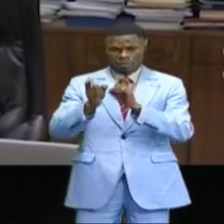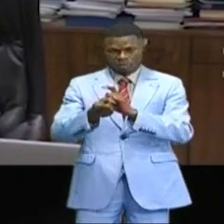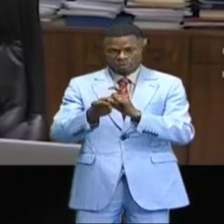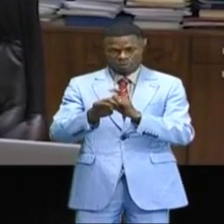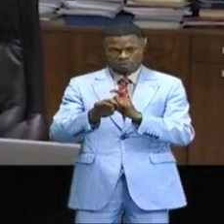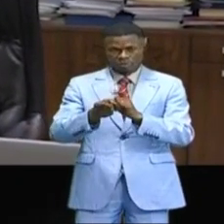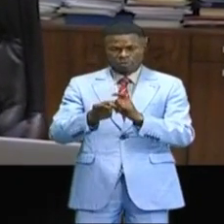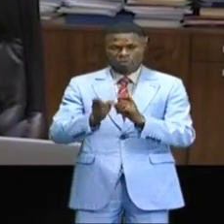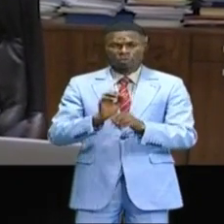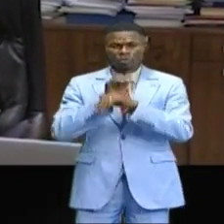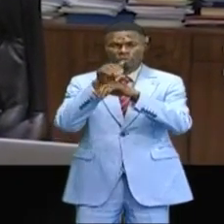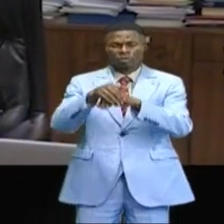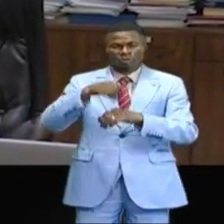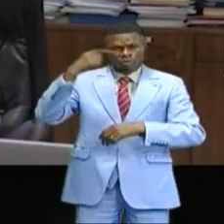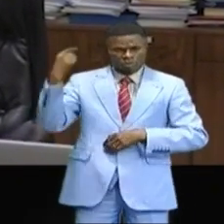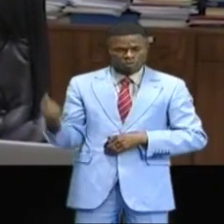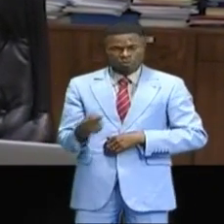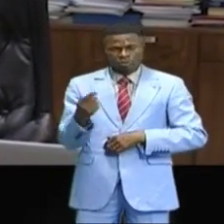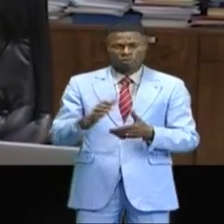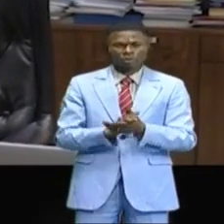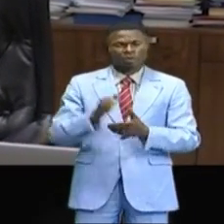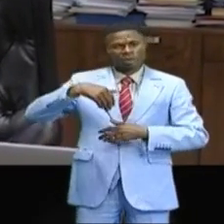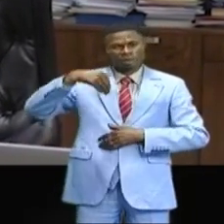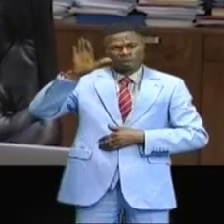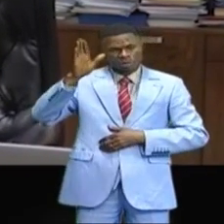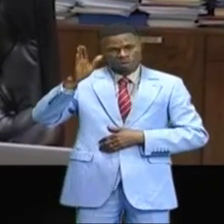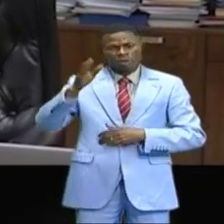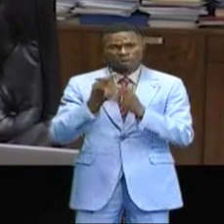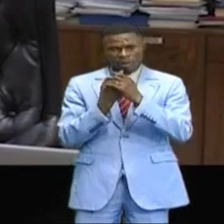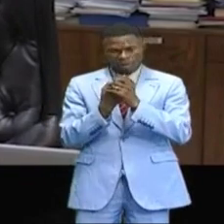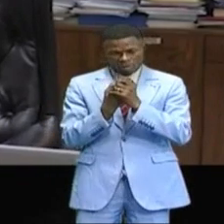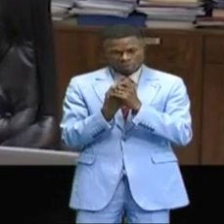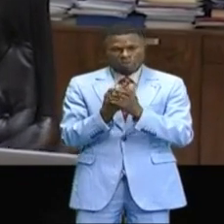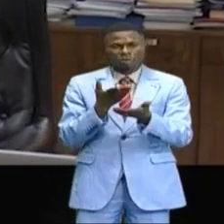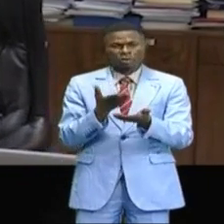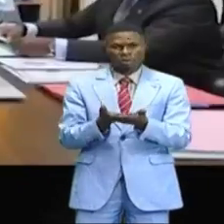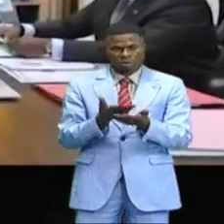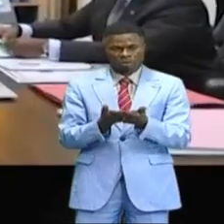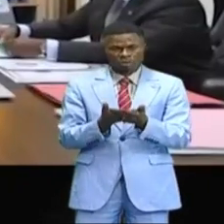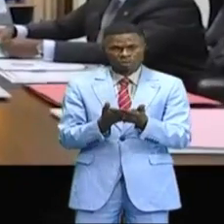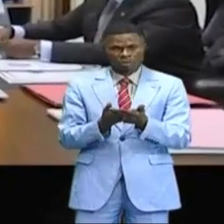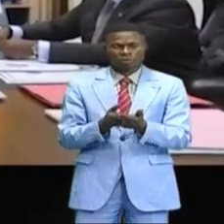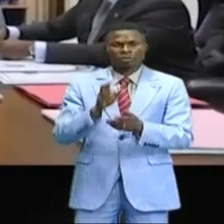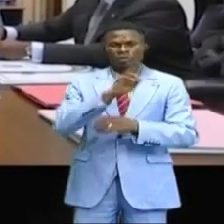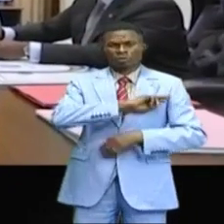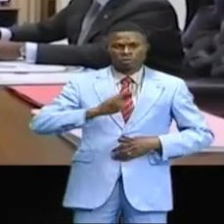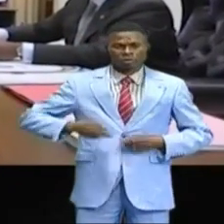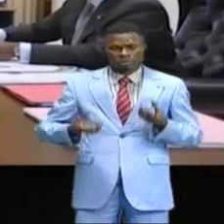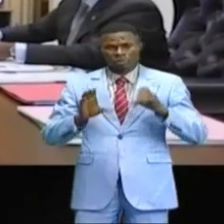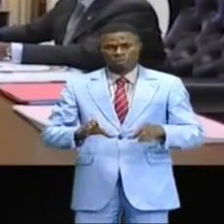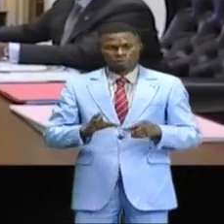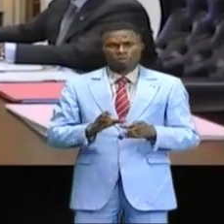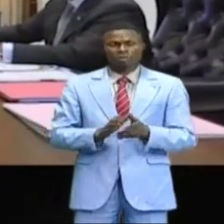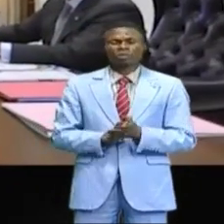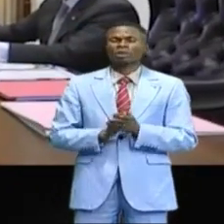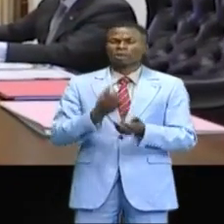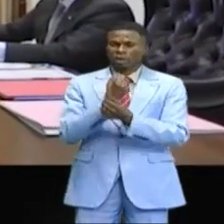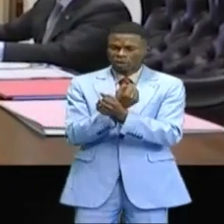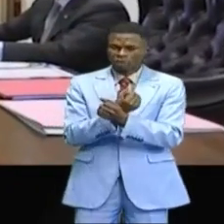le désengagement définitif de la MONUSCO dans notre pays est en cours d'exécution et la République tiendra à ses